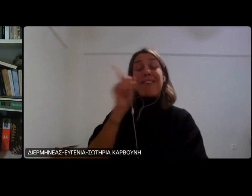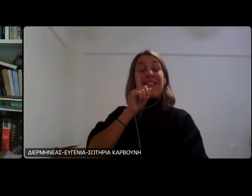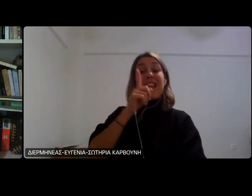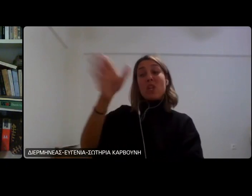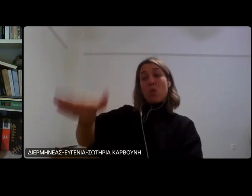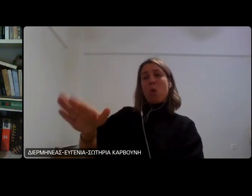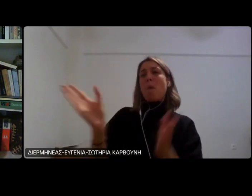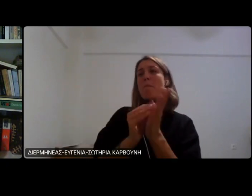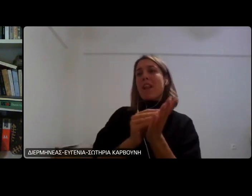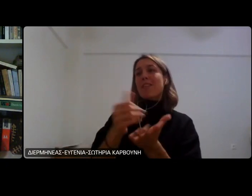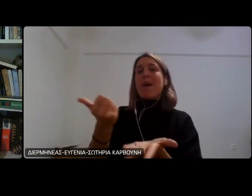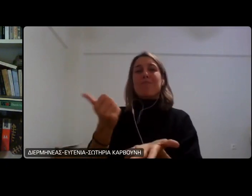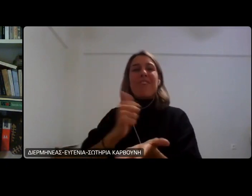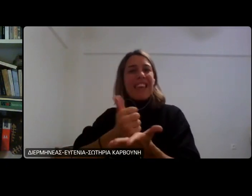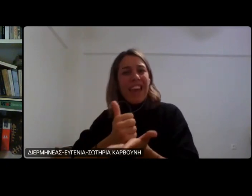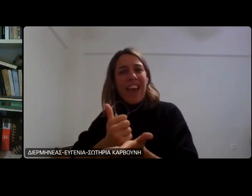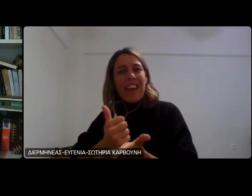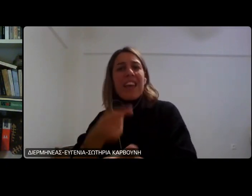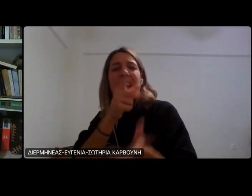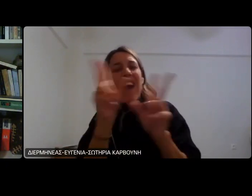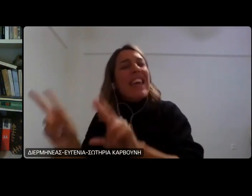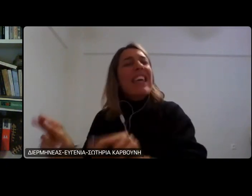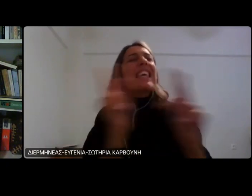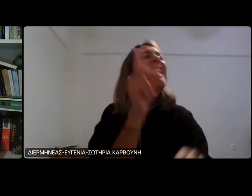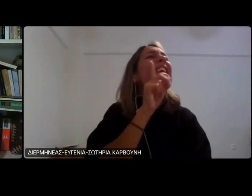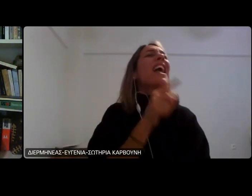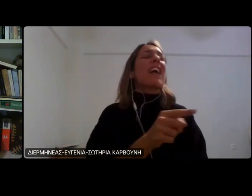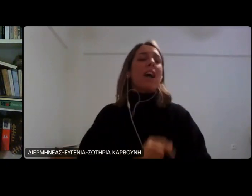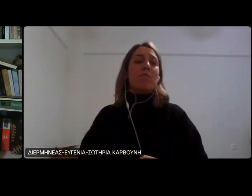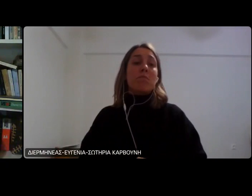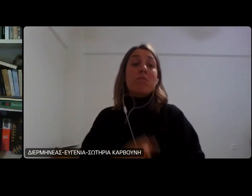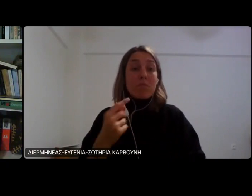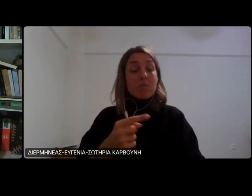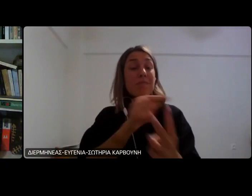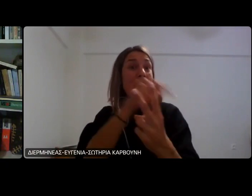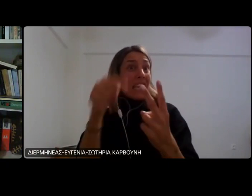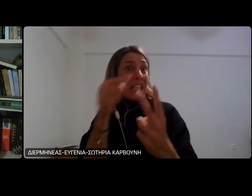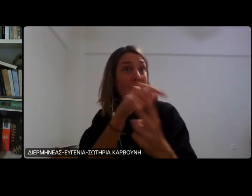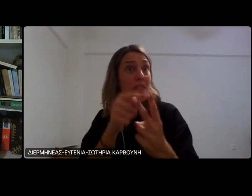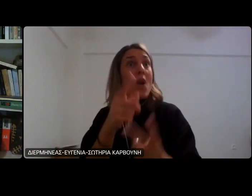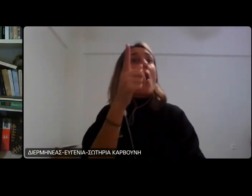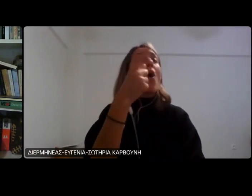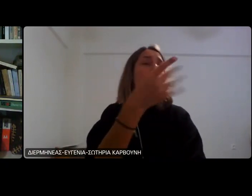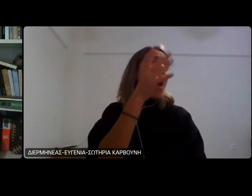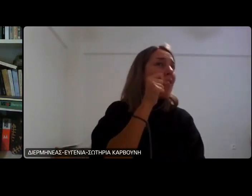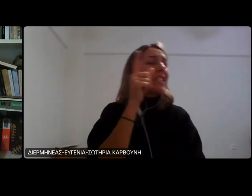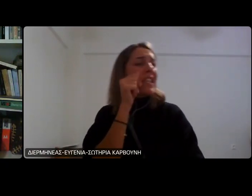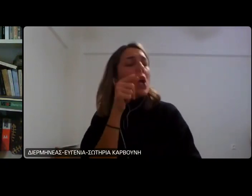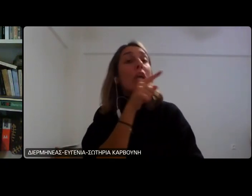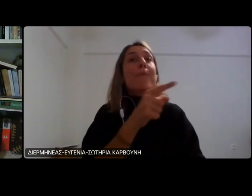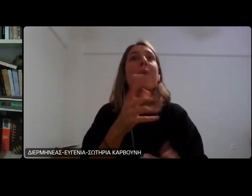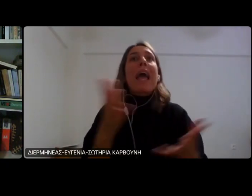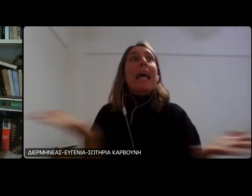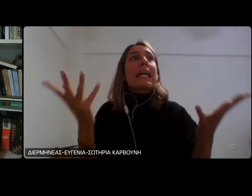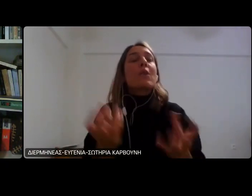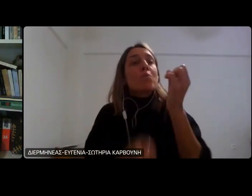γκέι. Απέναντίας, το να χρησιμοποιούμε το θηλυκό γένος ως δηλωτικό και το δύο γενών είναι μια πράξη επαναστατική. Όταν αναφέρομαι σε όλες